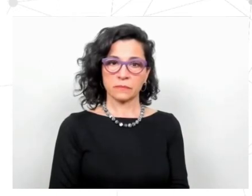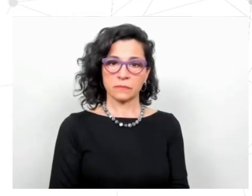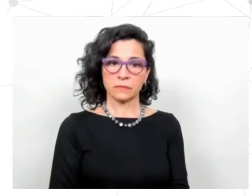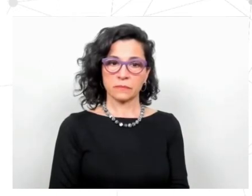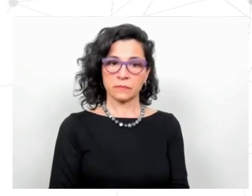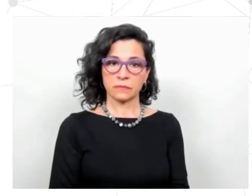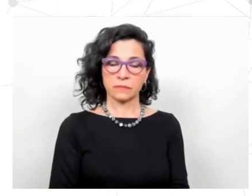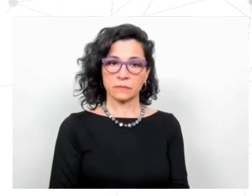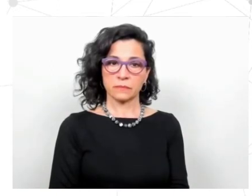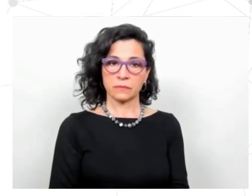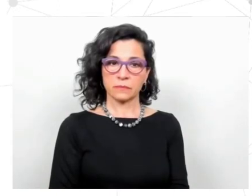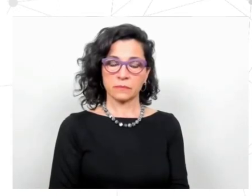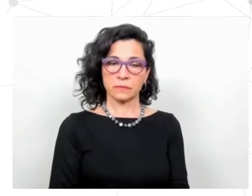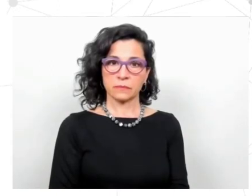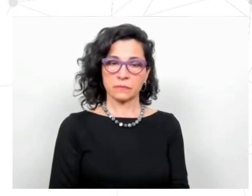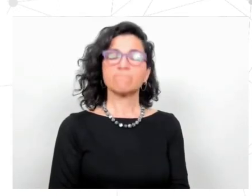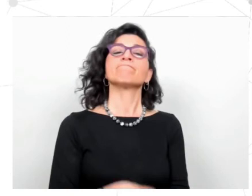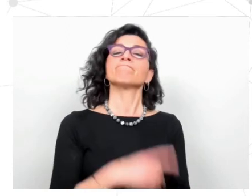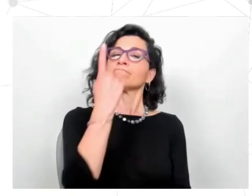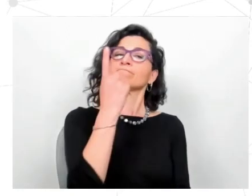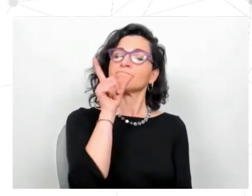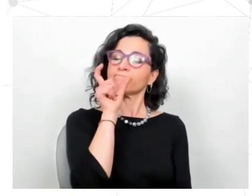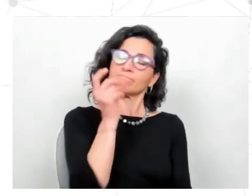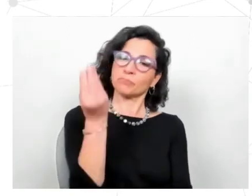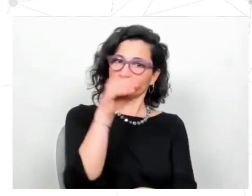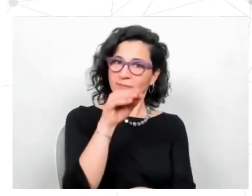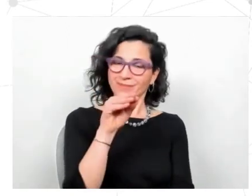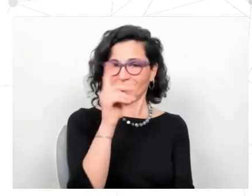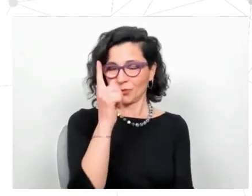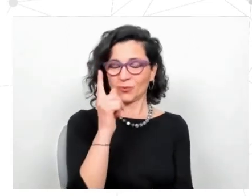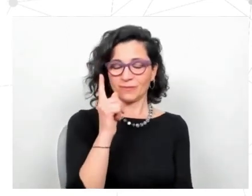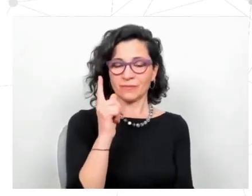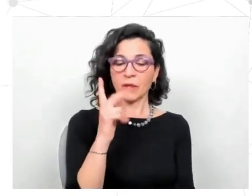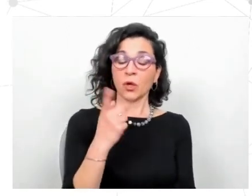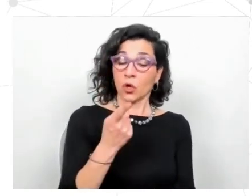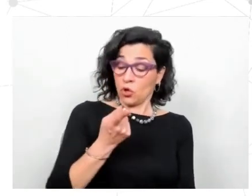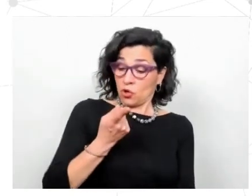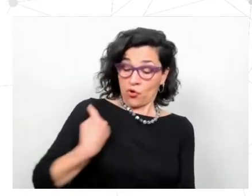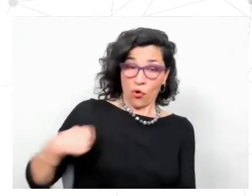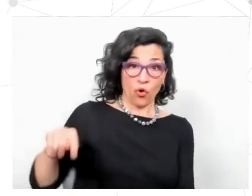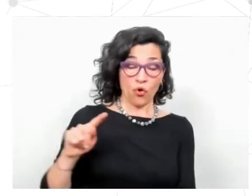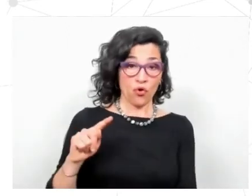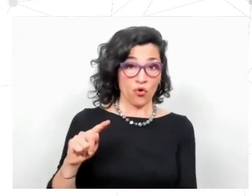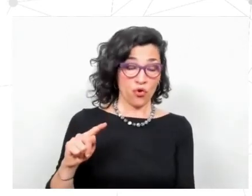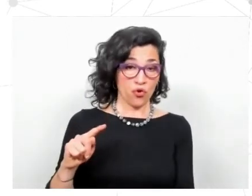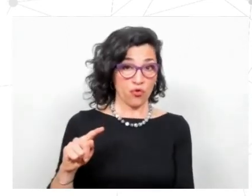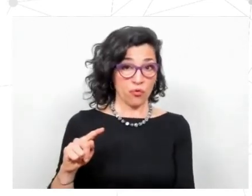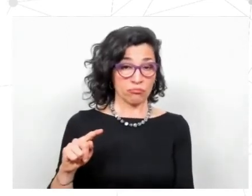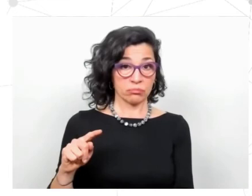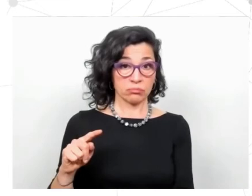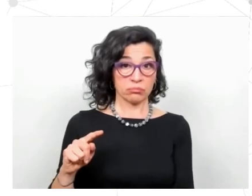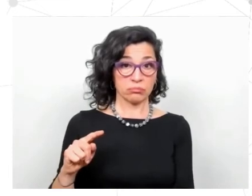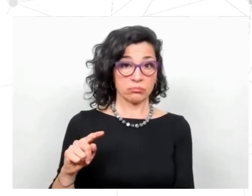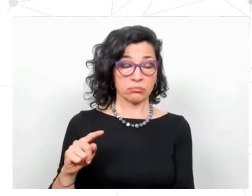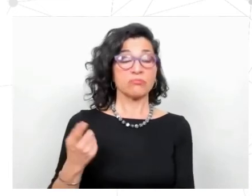years. E una parola da aggiungere è che noi, quello a